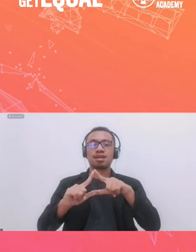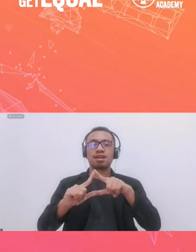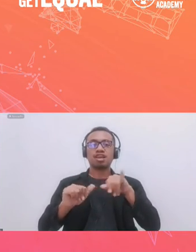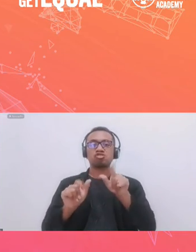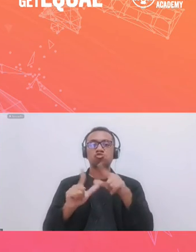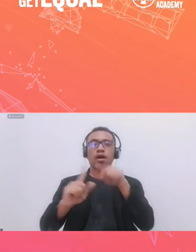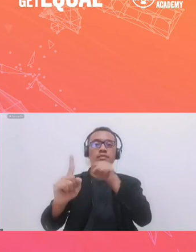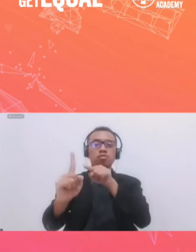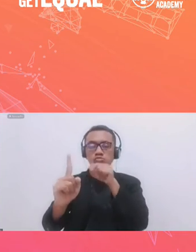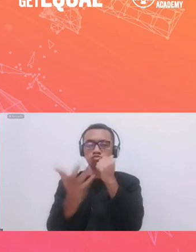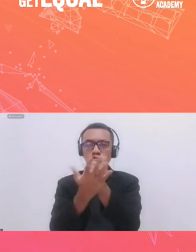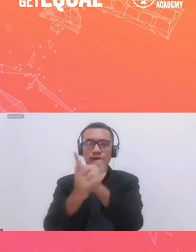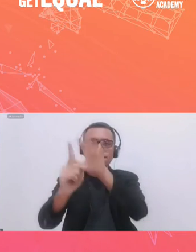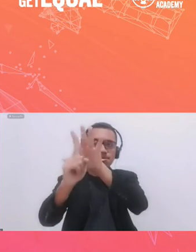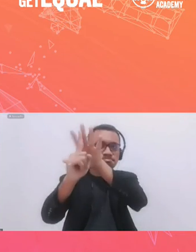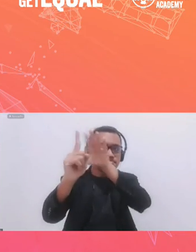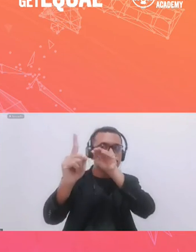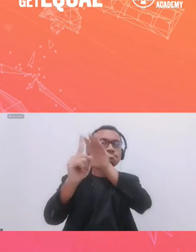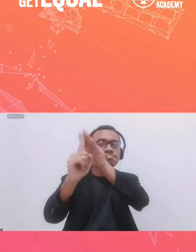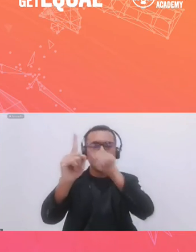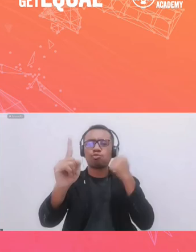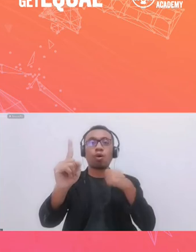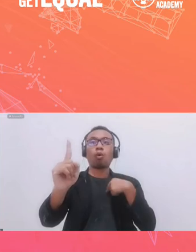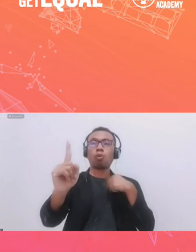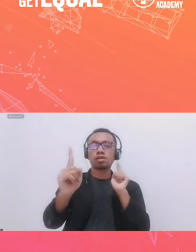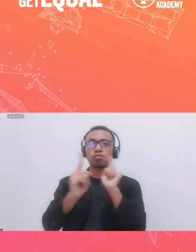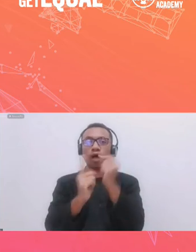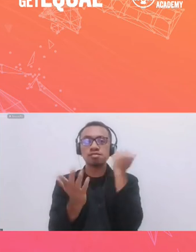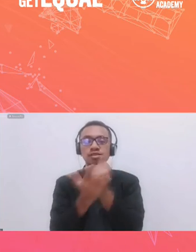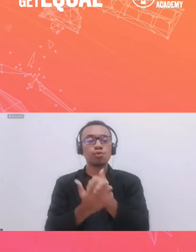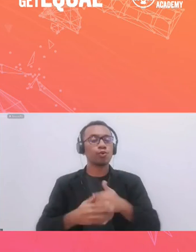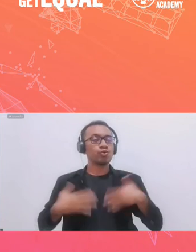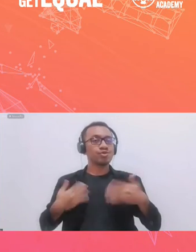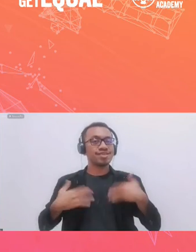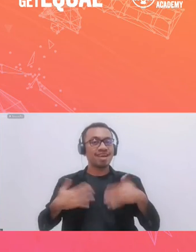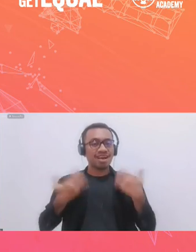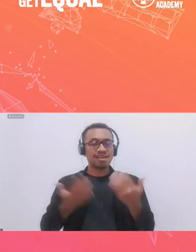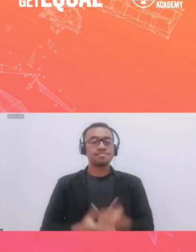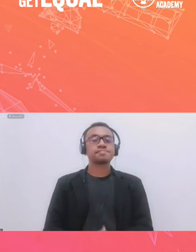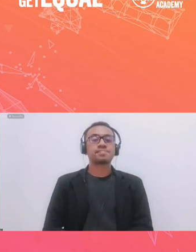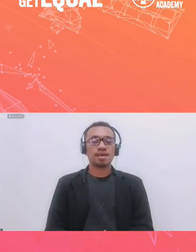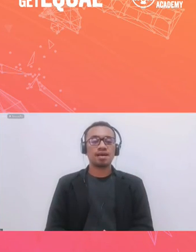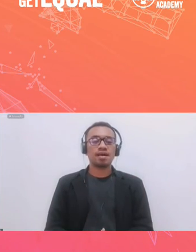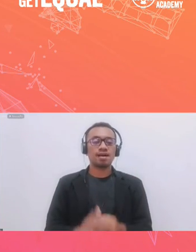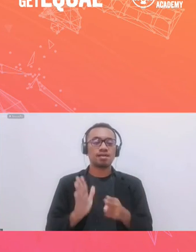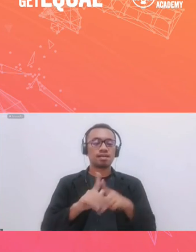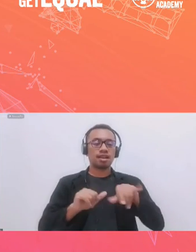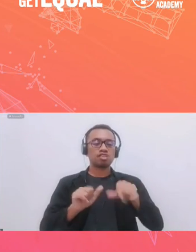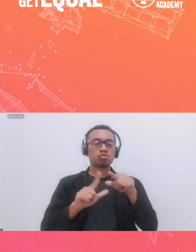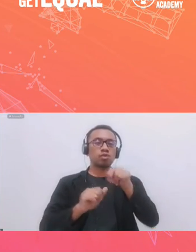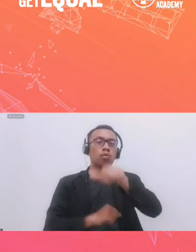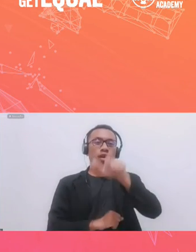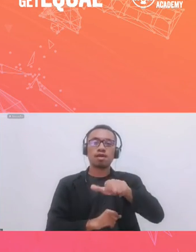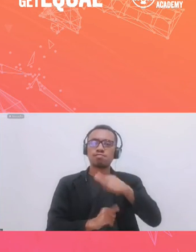menjadi inspirasi aku dari kecil kan ya Kak. Jadi emang senang banget sih, apalagi waktu tahu Mbak Nana nih orangnya humble banget dan aku